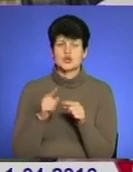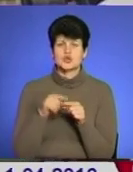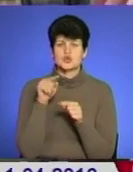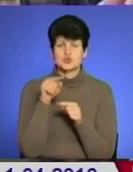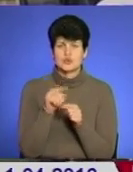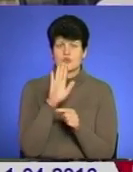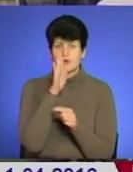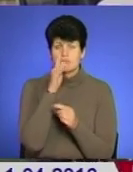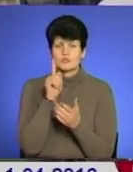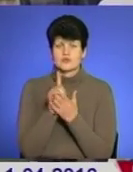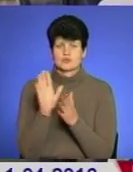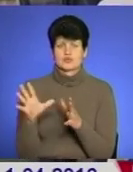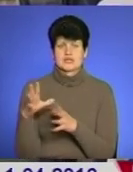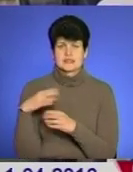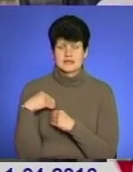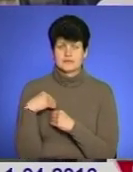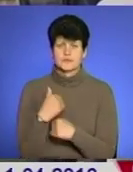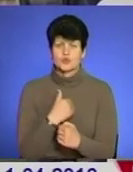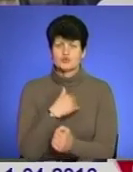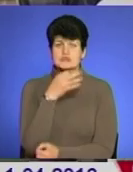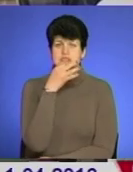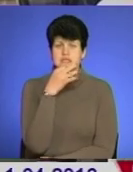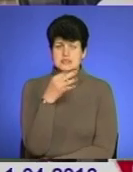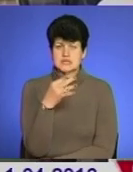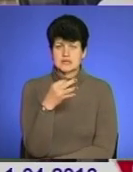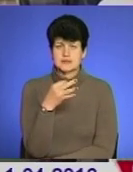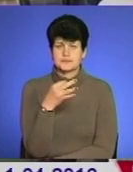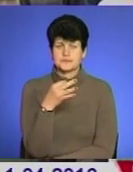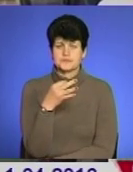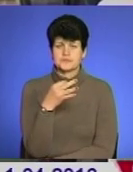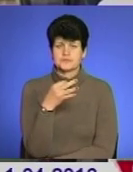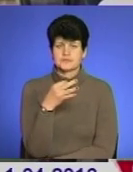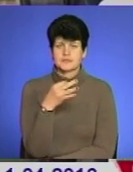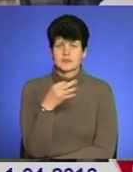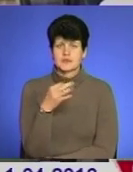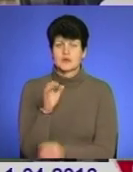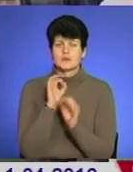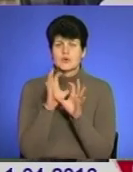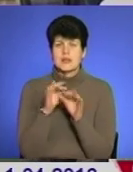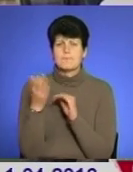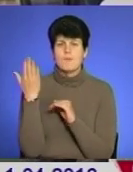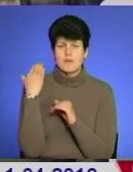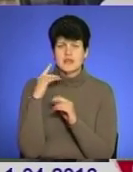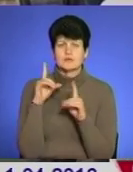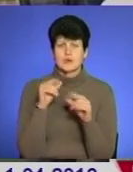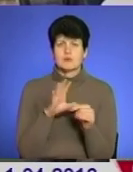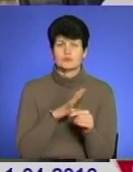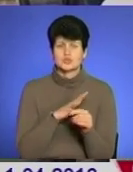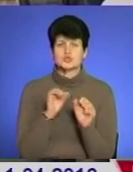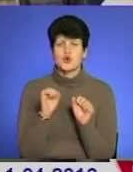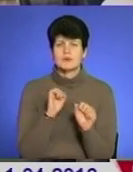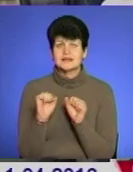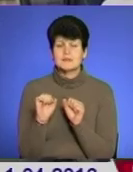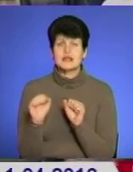Ми повинні бути єдині. Хочу сказати, по відгуках попередніх поїздок, ми були з командирами, і